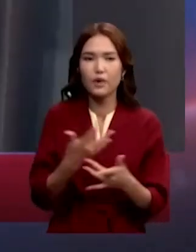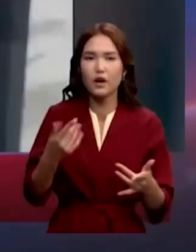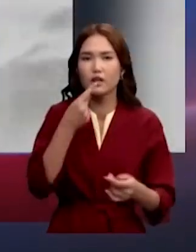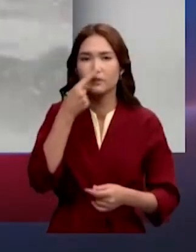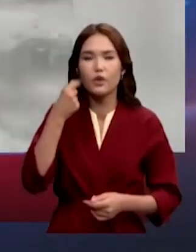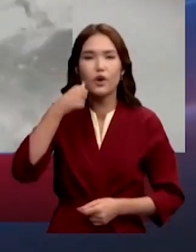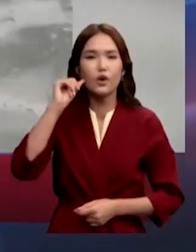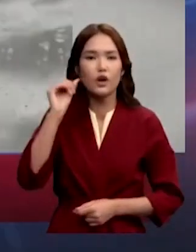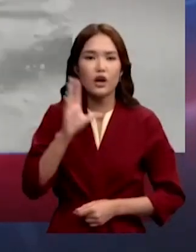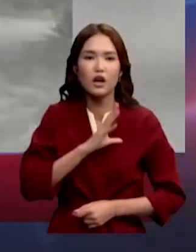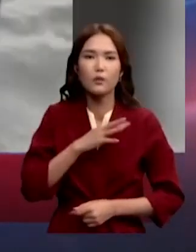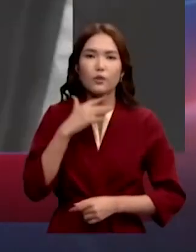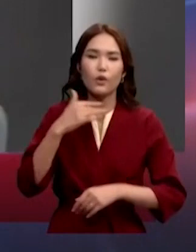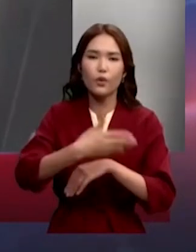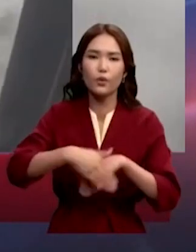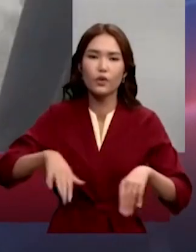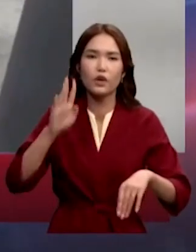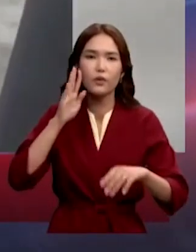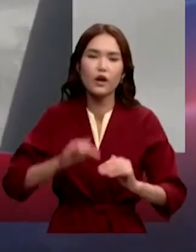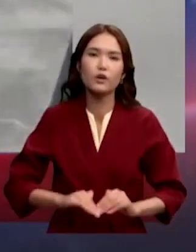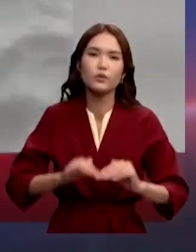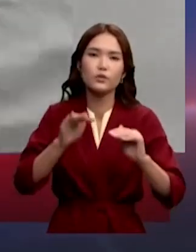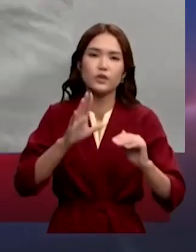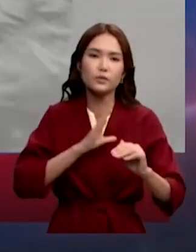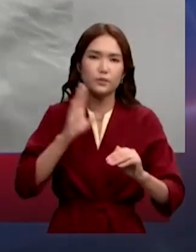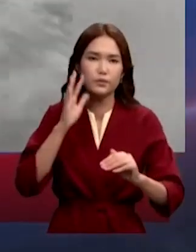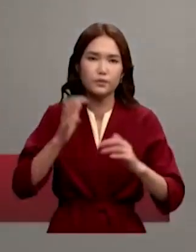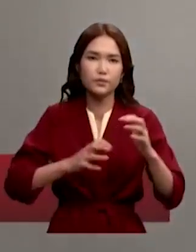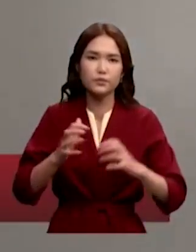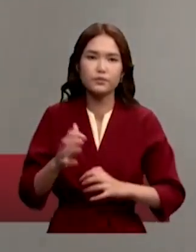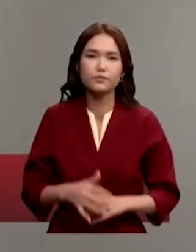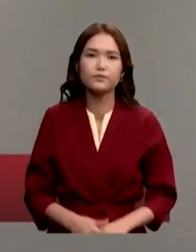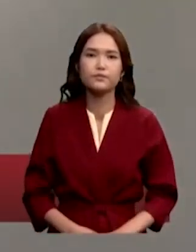вчера несколько улиц столицы затопило из-за дождя.